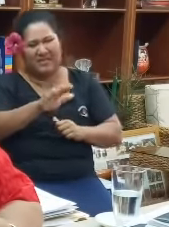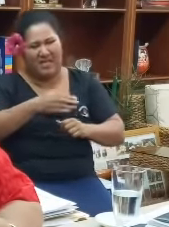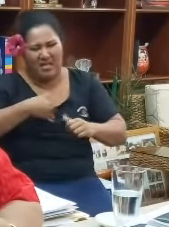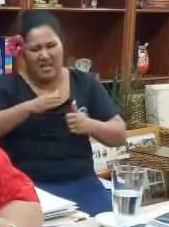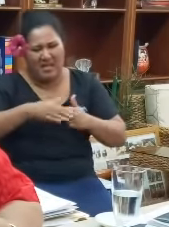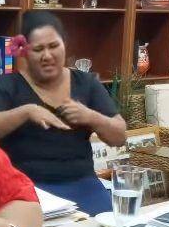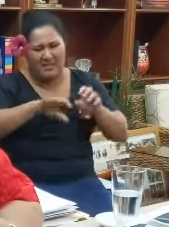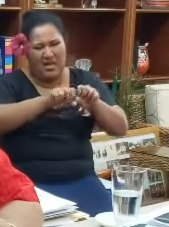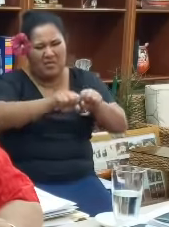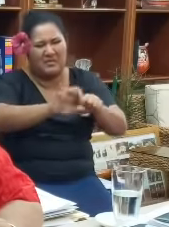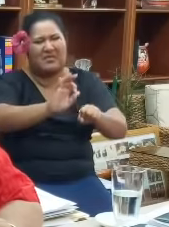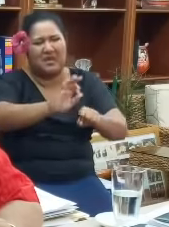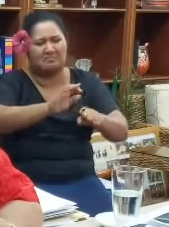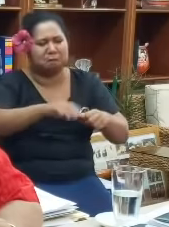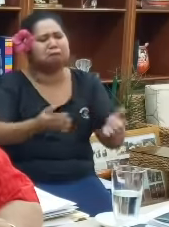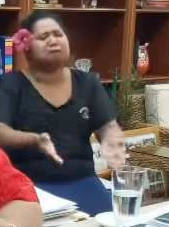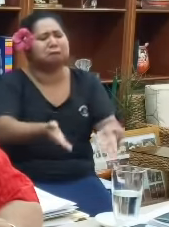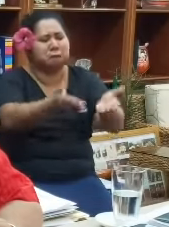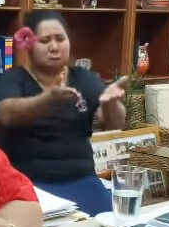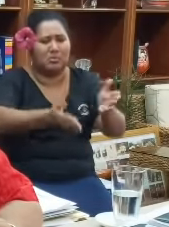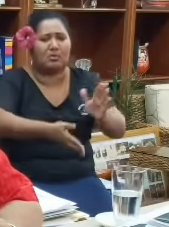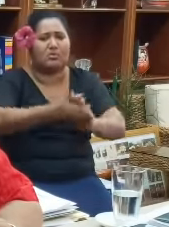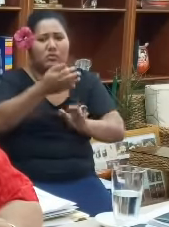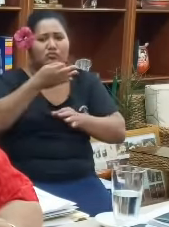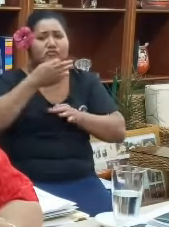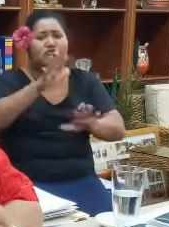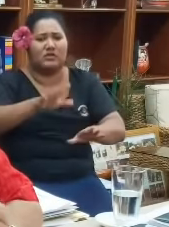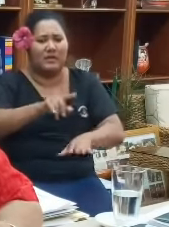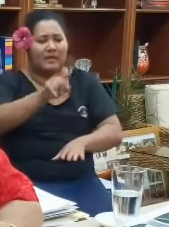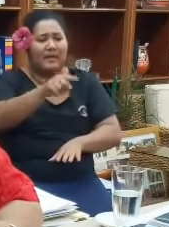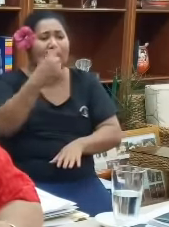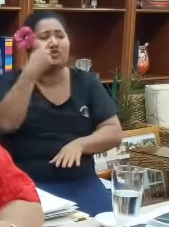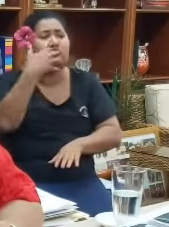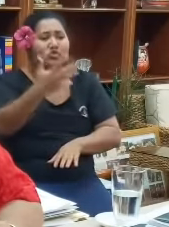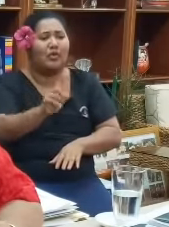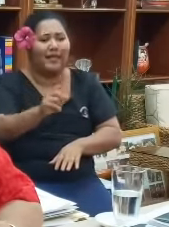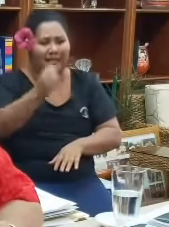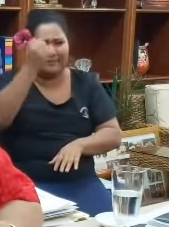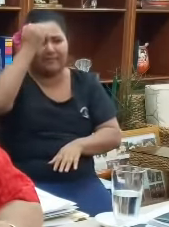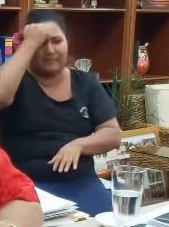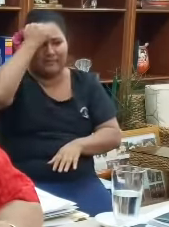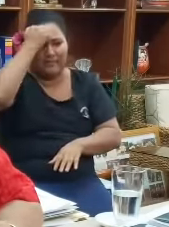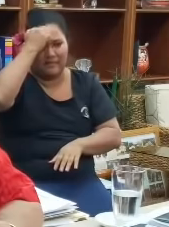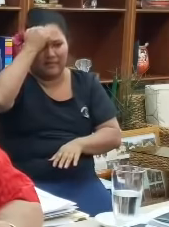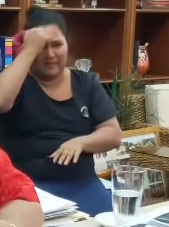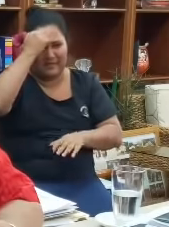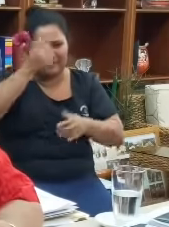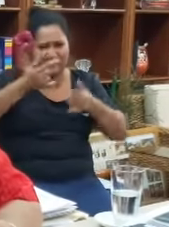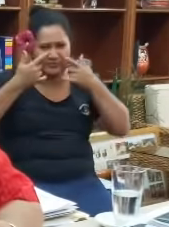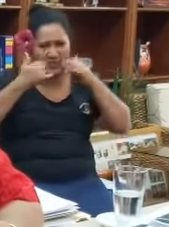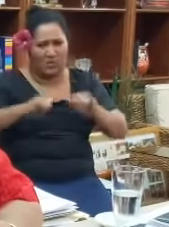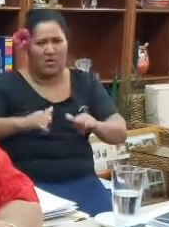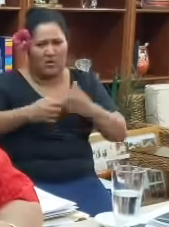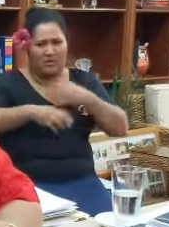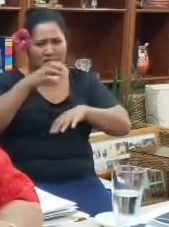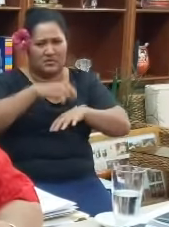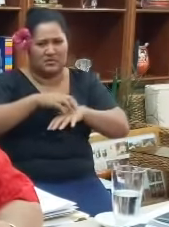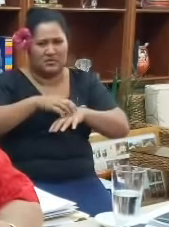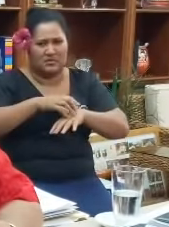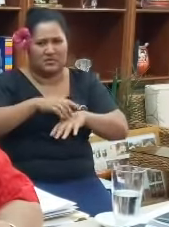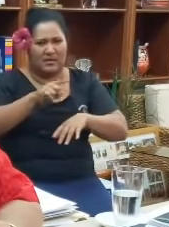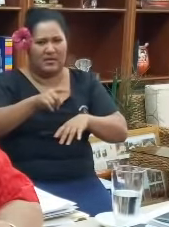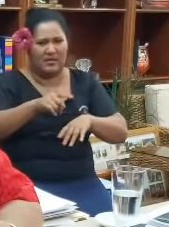ao a eluio ala kan ye tele ai nga alfa vasi vasi alfa vasi vasi nga leiro ka kala kiri